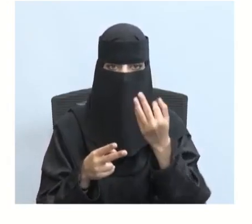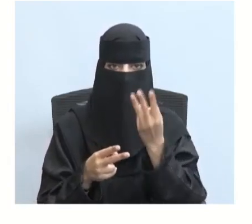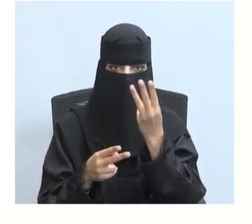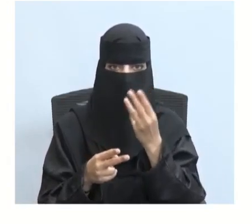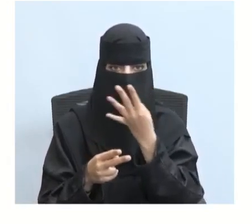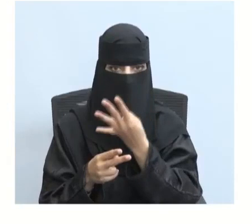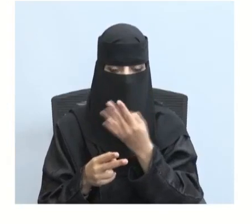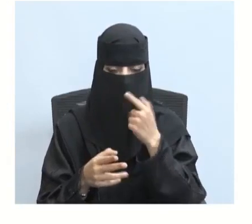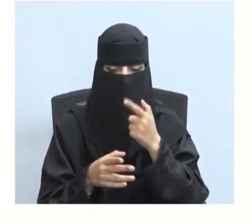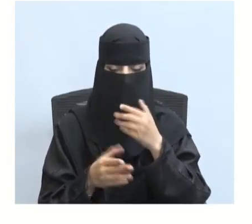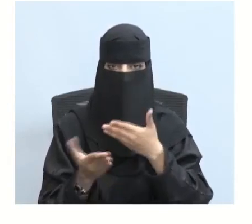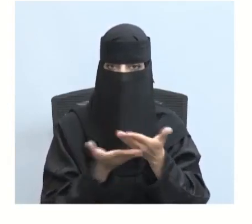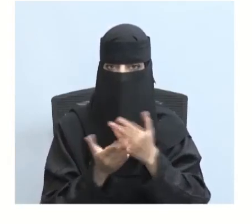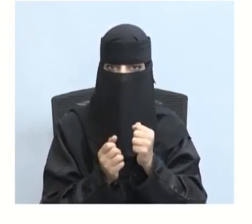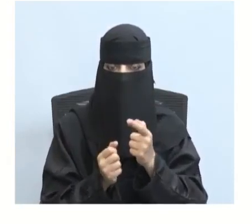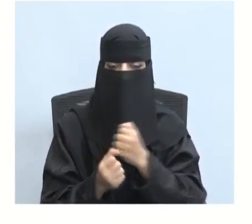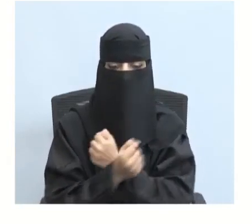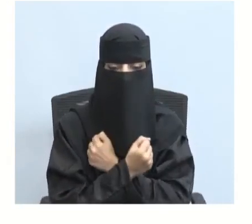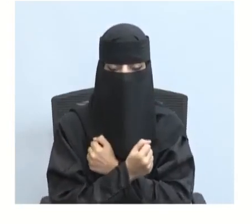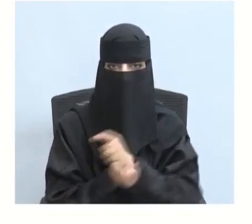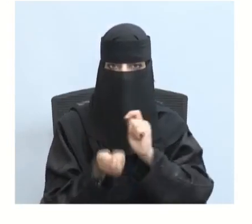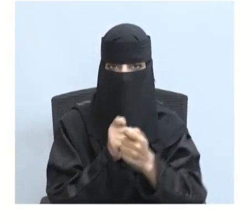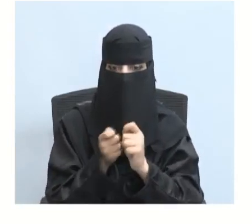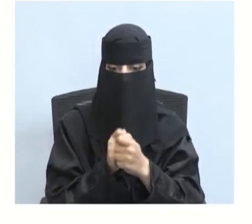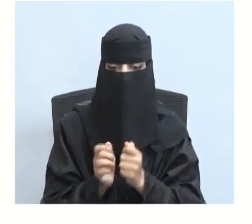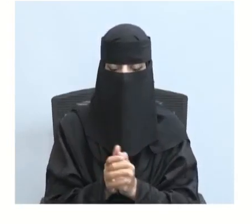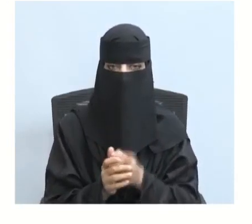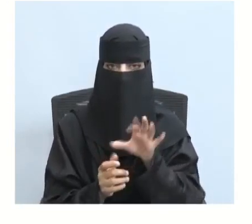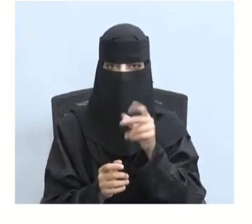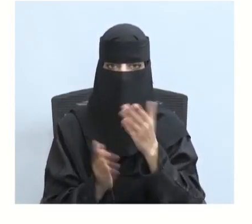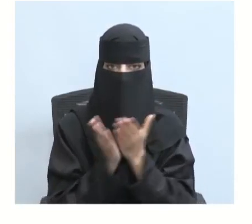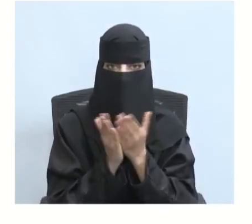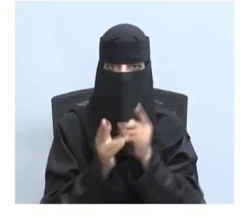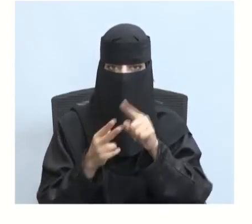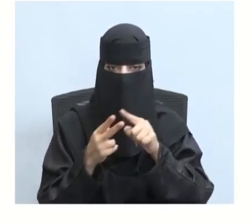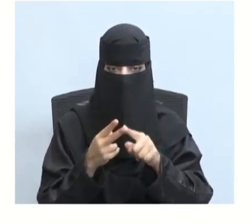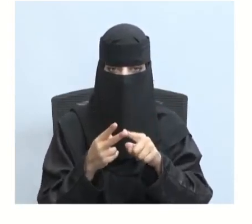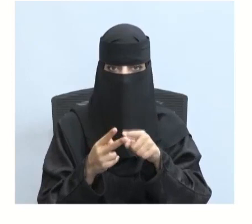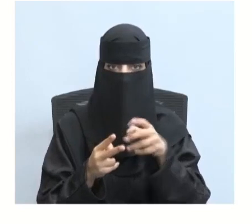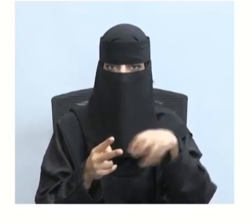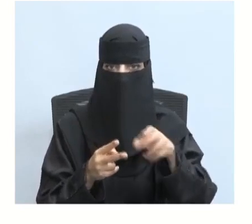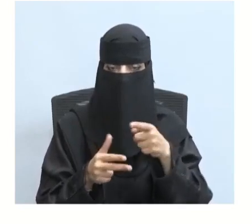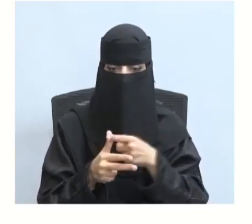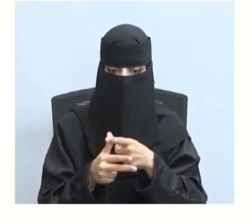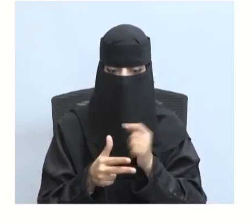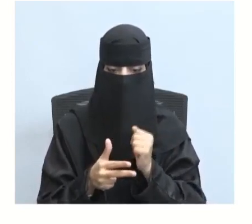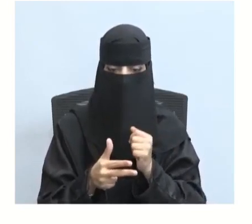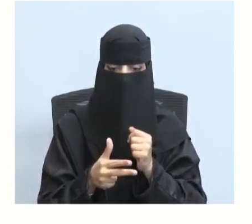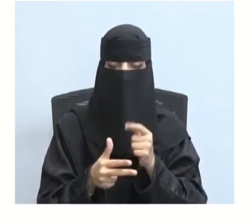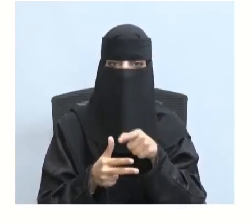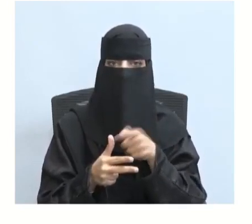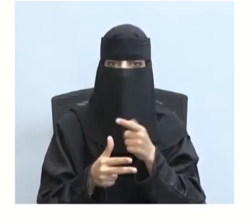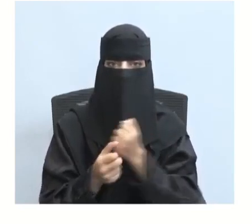والرابع تتكلم عن الطاقه وتحولاتها وهناك درسان لهذا الفصل الرابع الدرس الاول ما